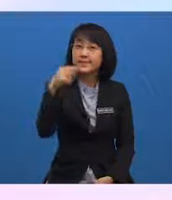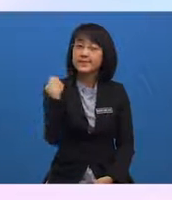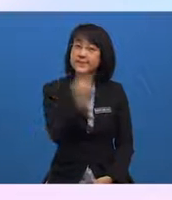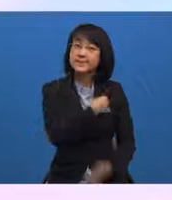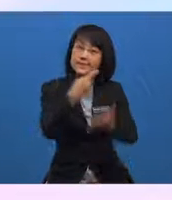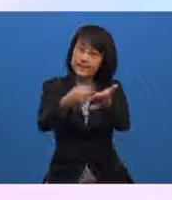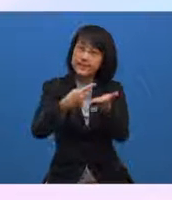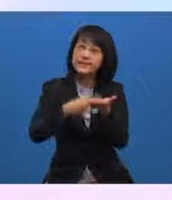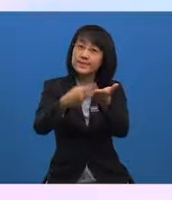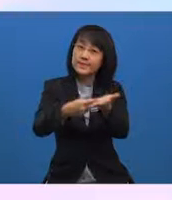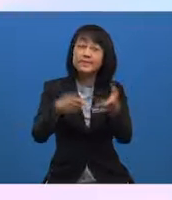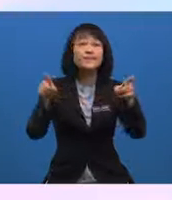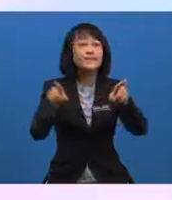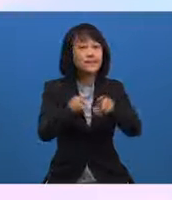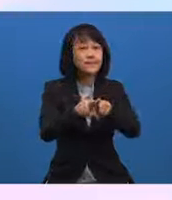bincangkan bersama.